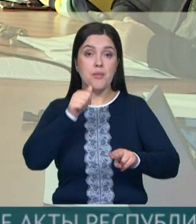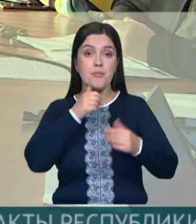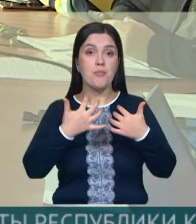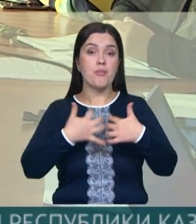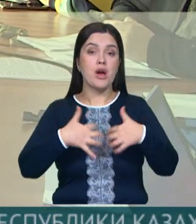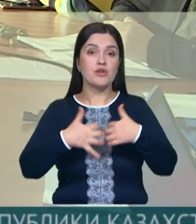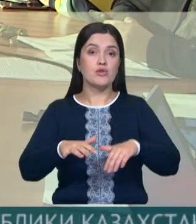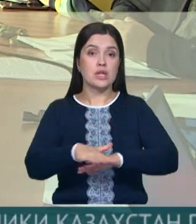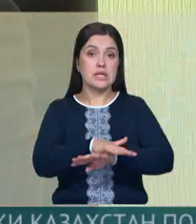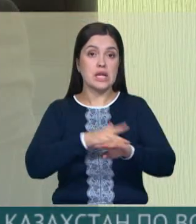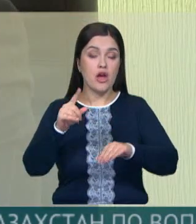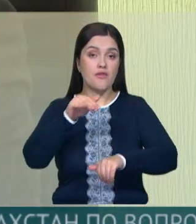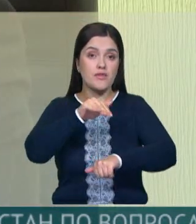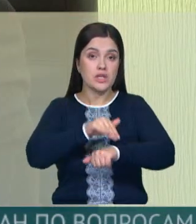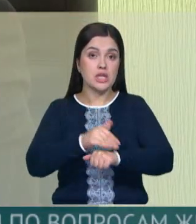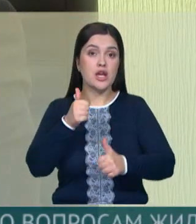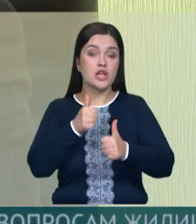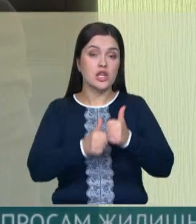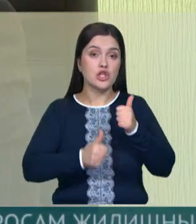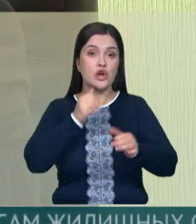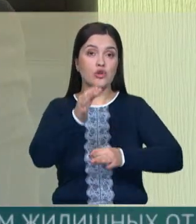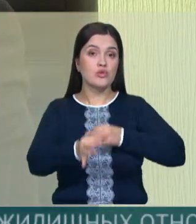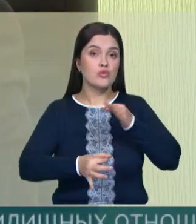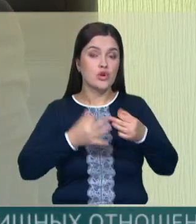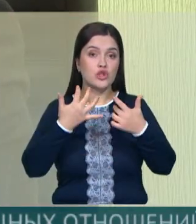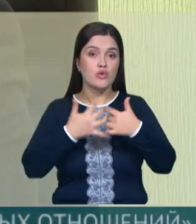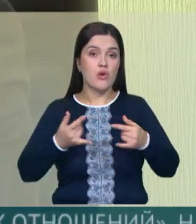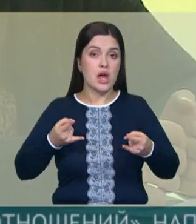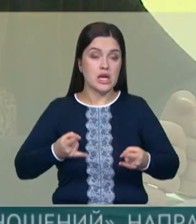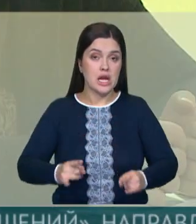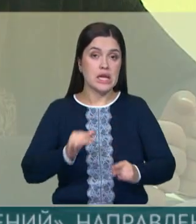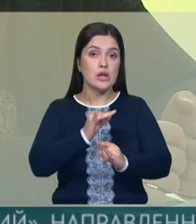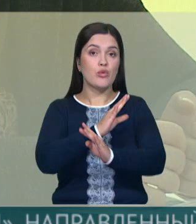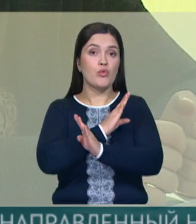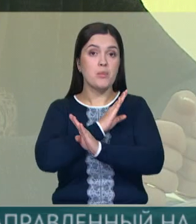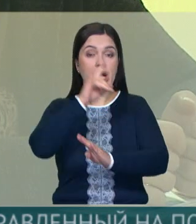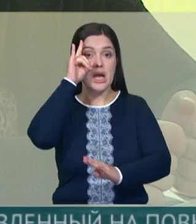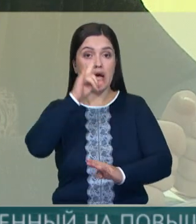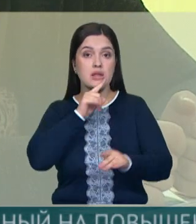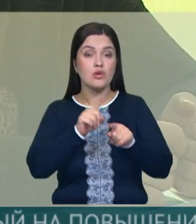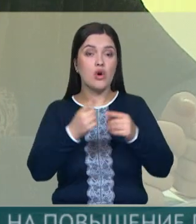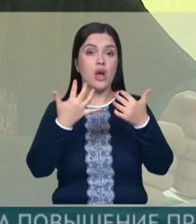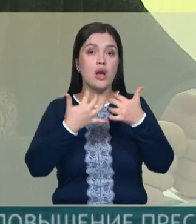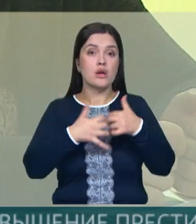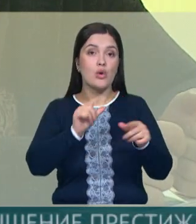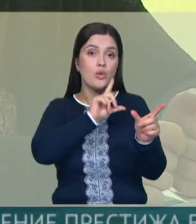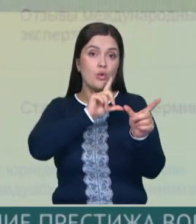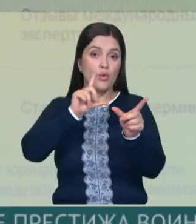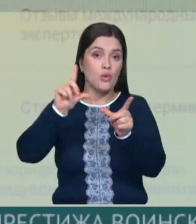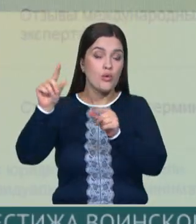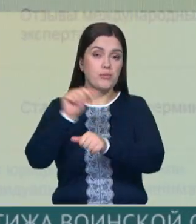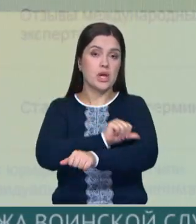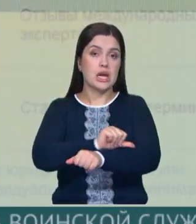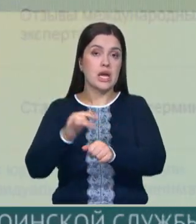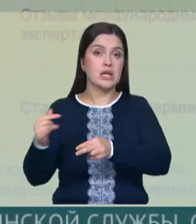подсчета населения. Она фиксирует ежесуточное число родившихся и умерших казахстанцев, а также количество въехавших в Казахстан